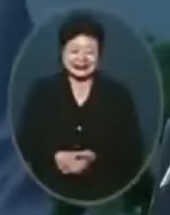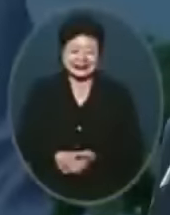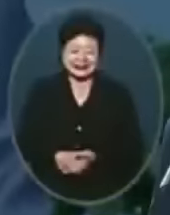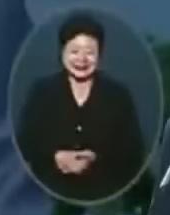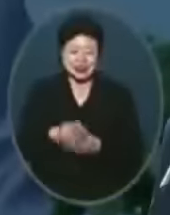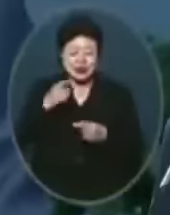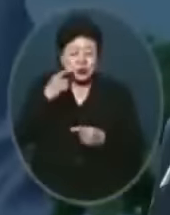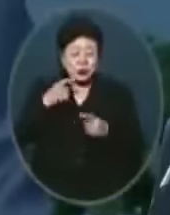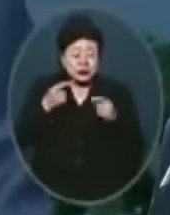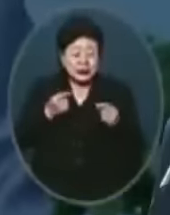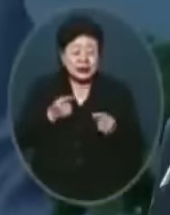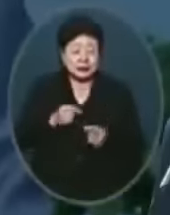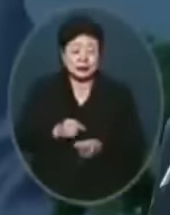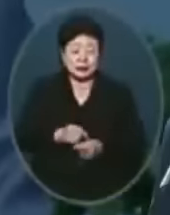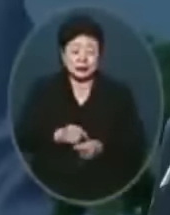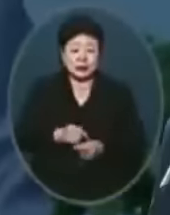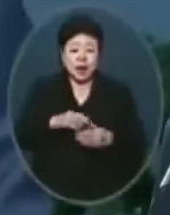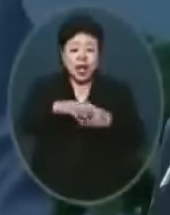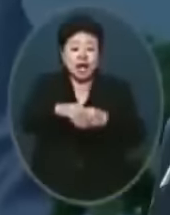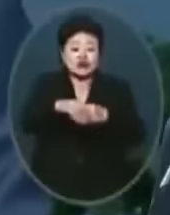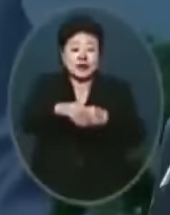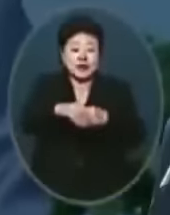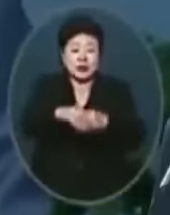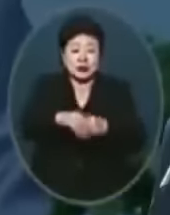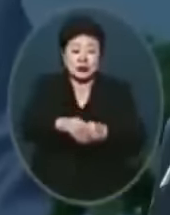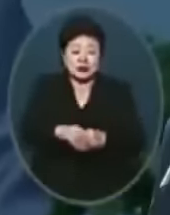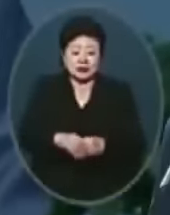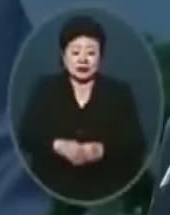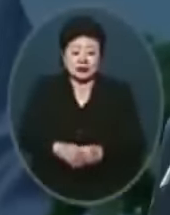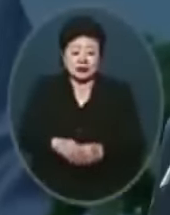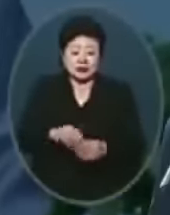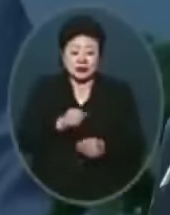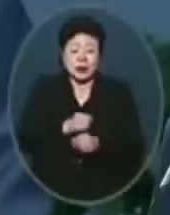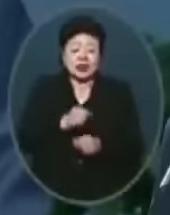아, 왜 그렇게 말을 하냐 하니까